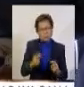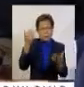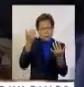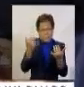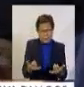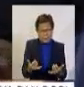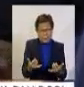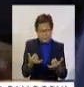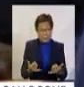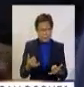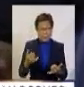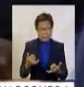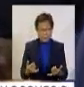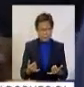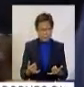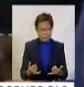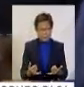kira bahawa